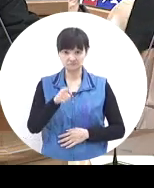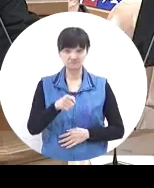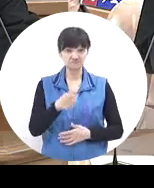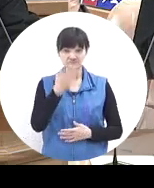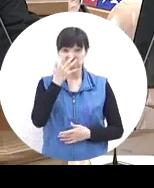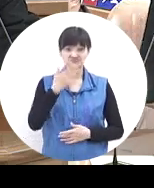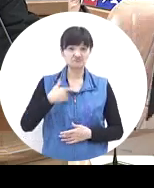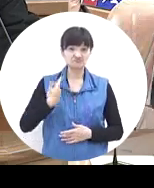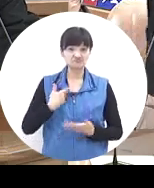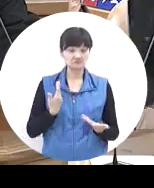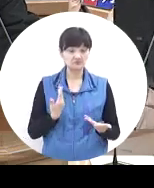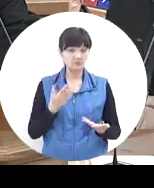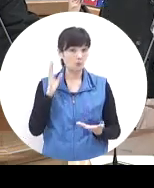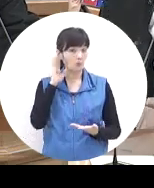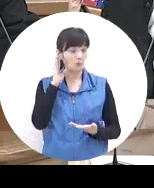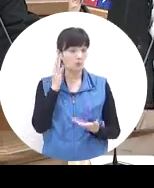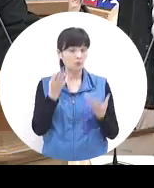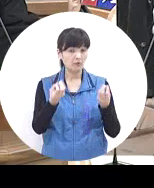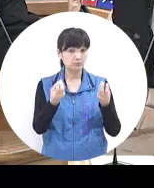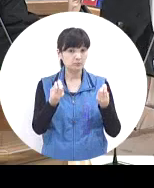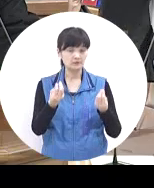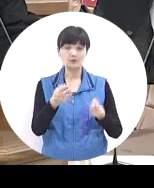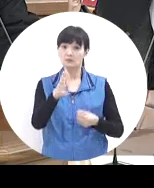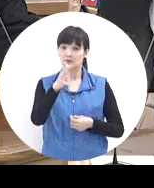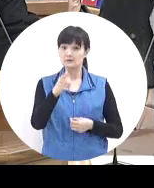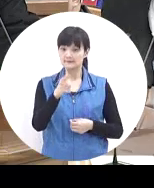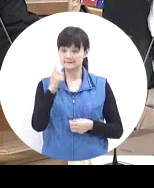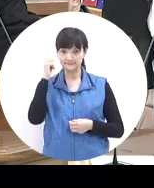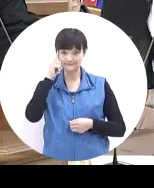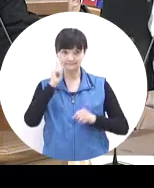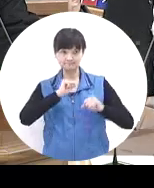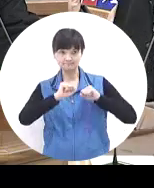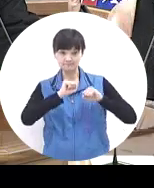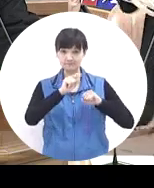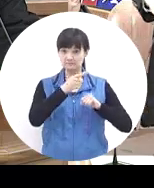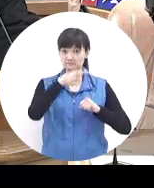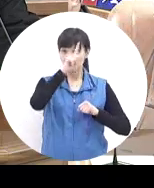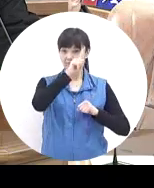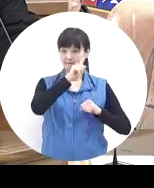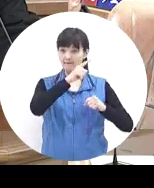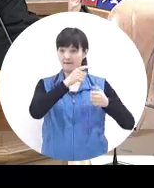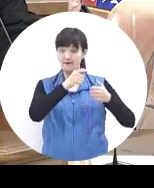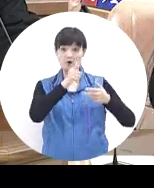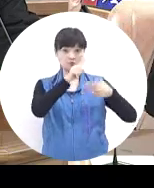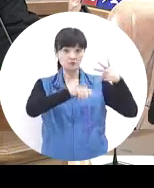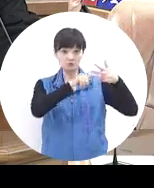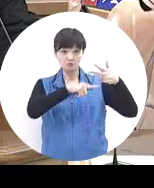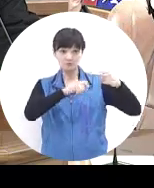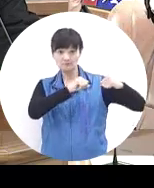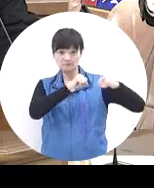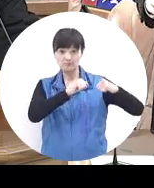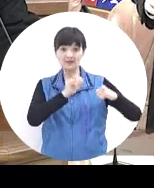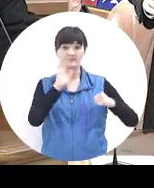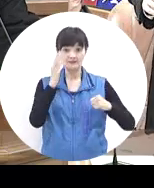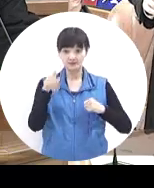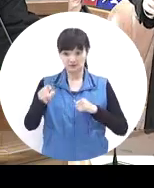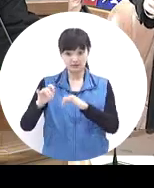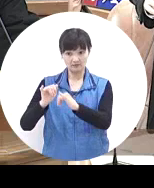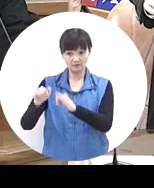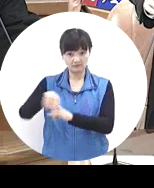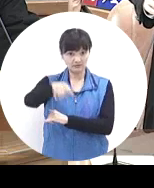高在上，因为你现在要挑战朱立伦，要更希望更往上。但重点是基层民意的声音，你要听得